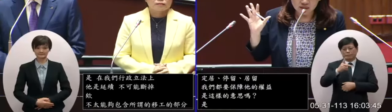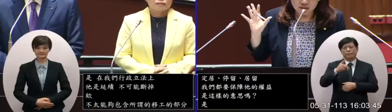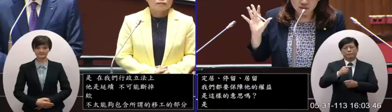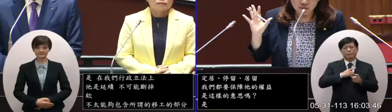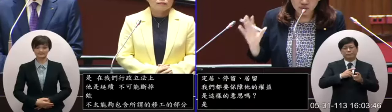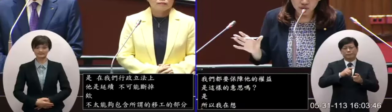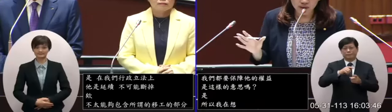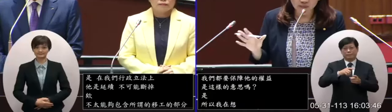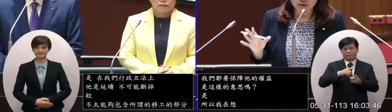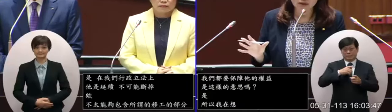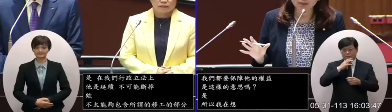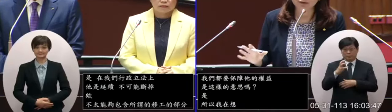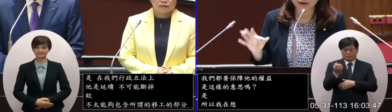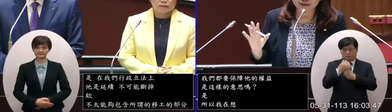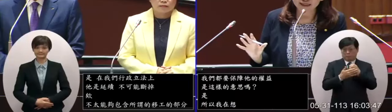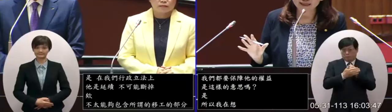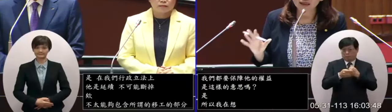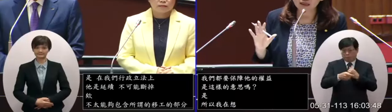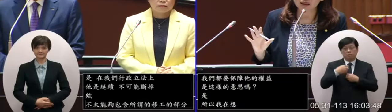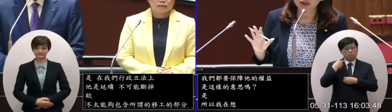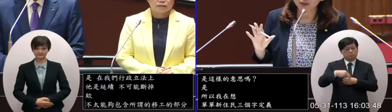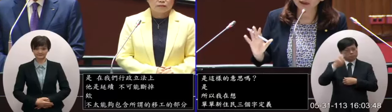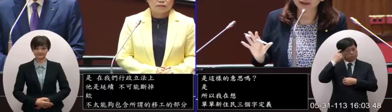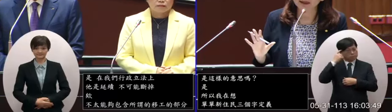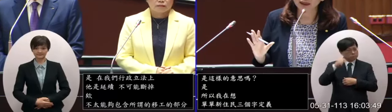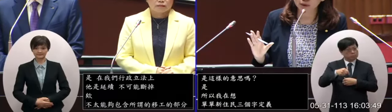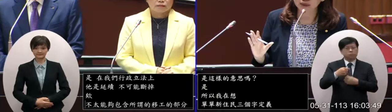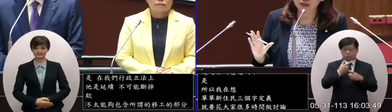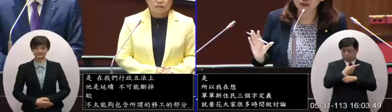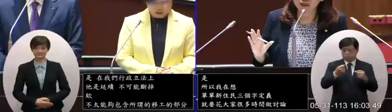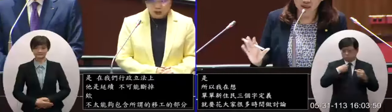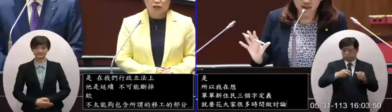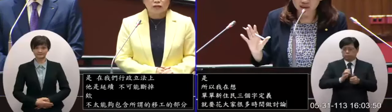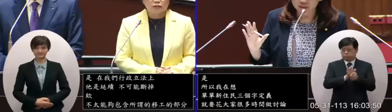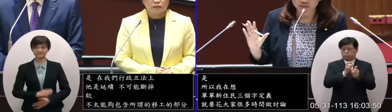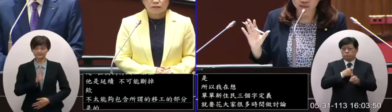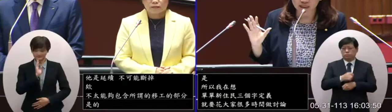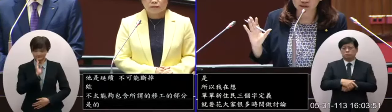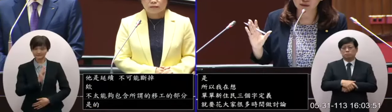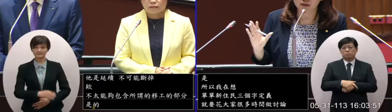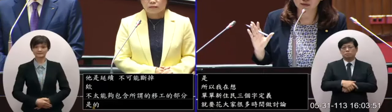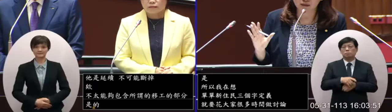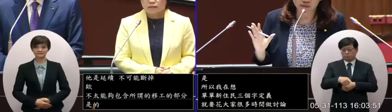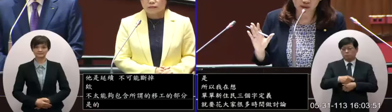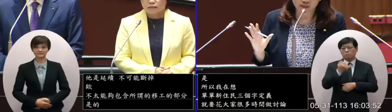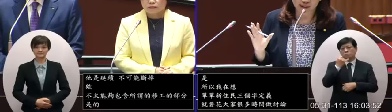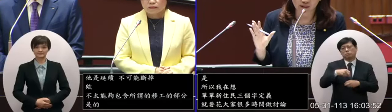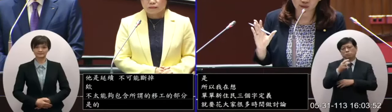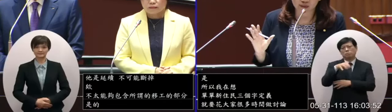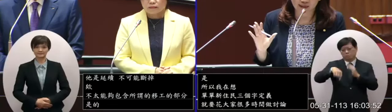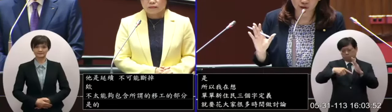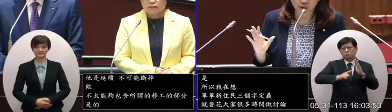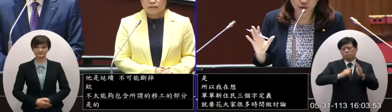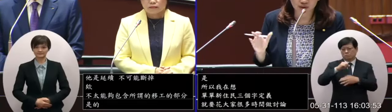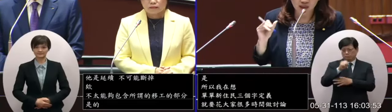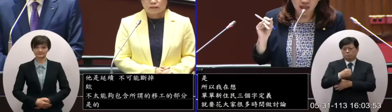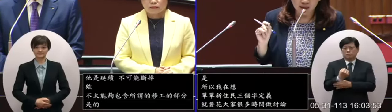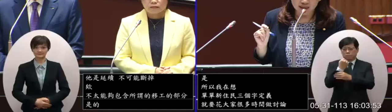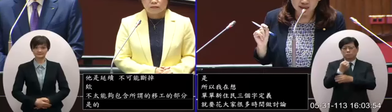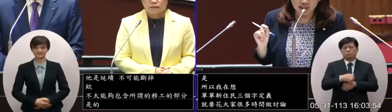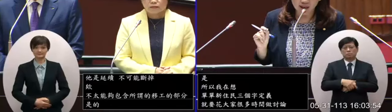那权利保障的部分，我在想这个我们一定要来推行。好 ，OK， 这部分我想应该行政单位应该会来支